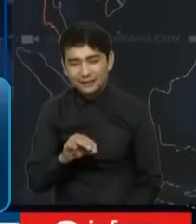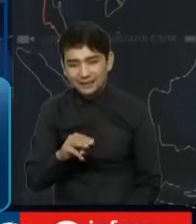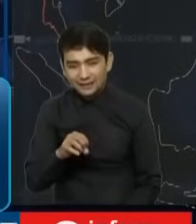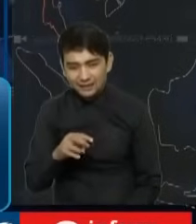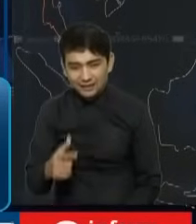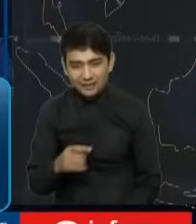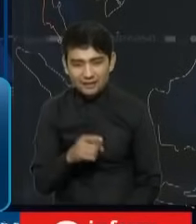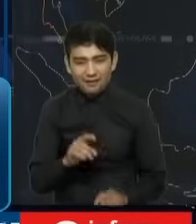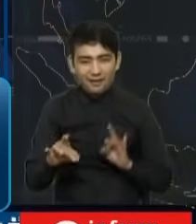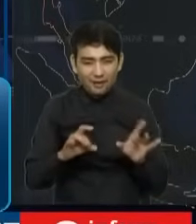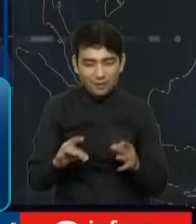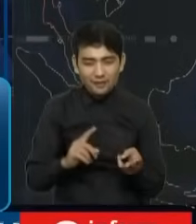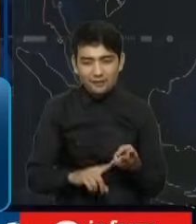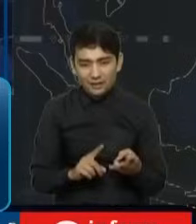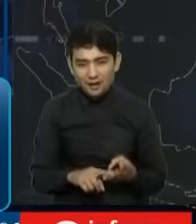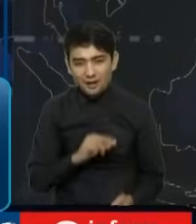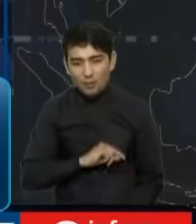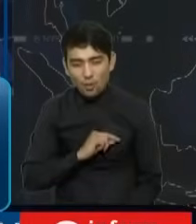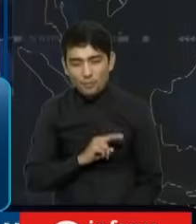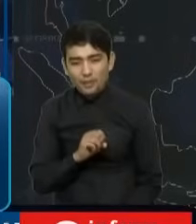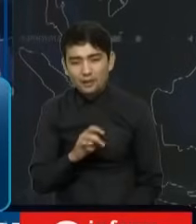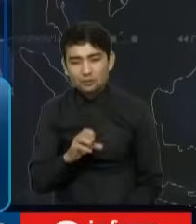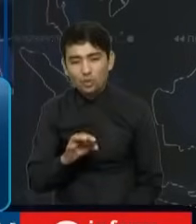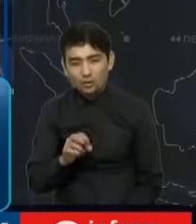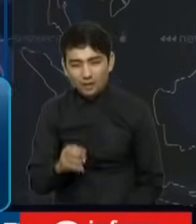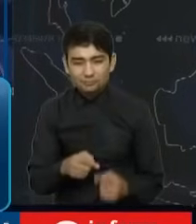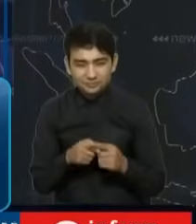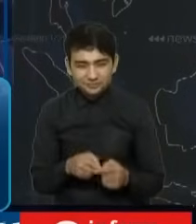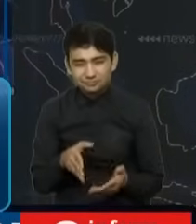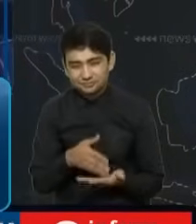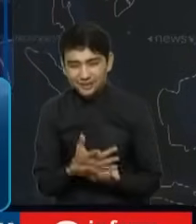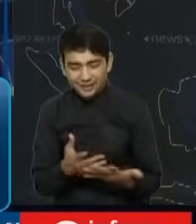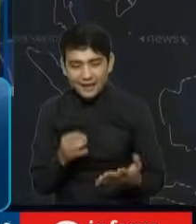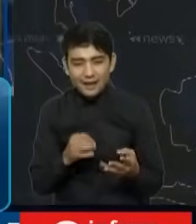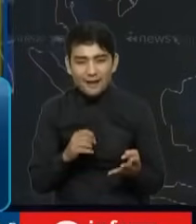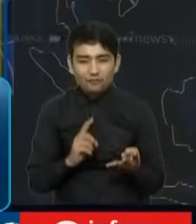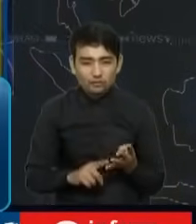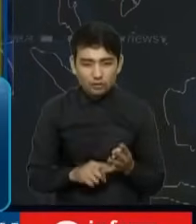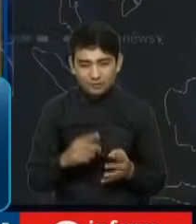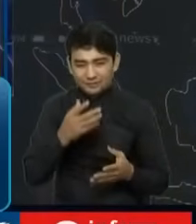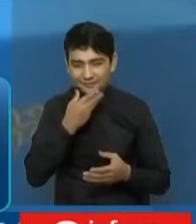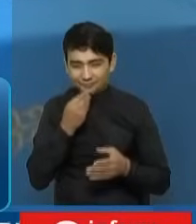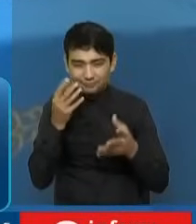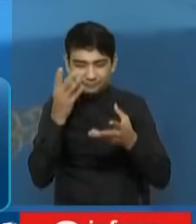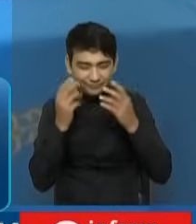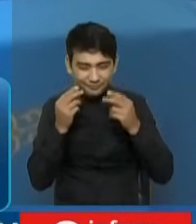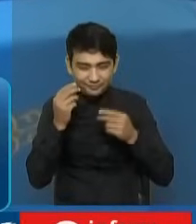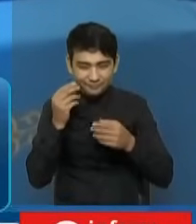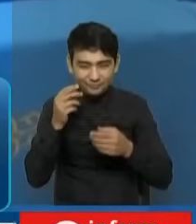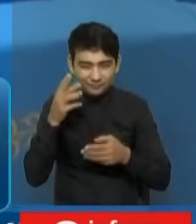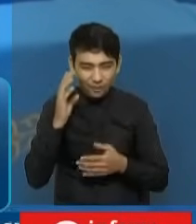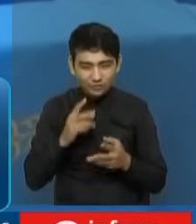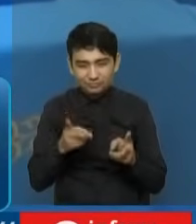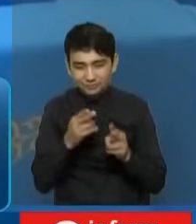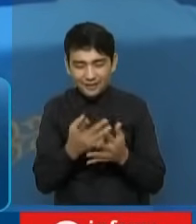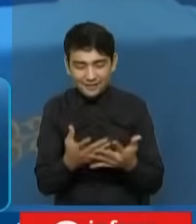это рабочий персонал. Четвертое – спортивные клубы, фитнес, салоны красоты. И на пятом месте у нас автомобильный бизнес. Самая низкая